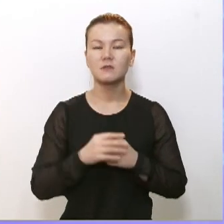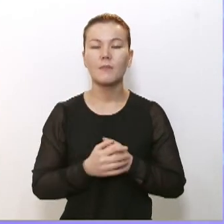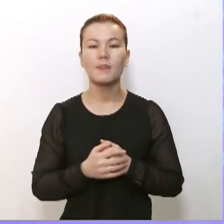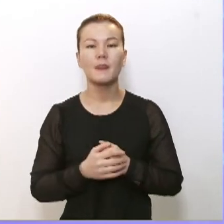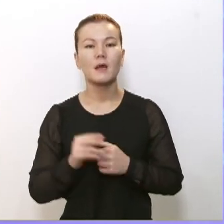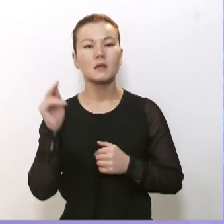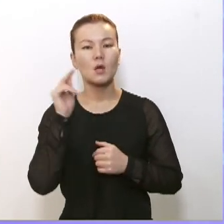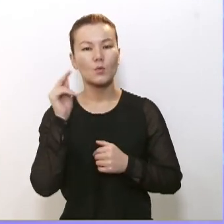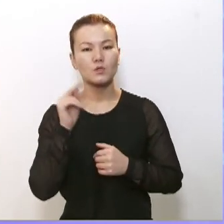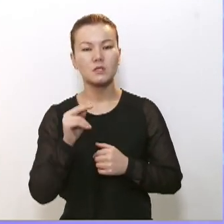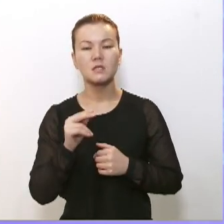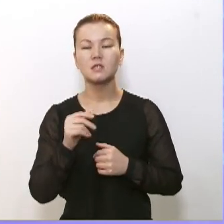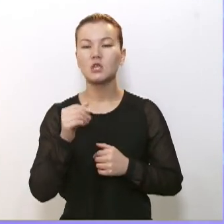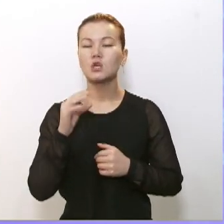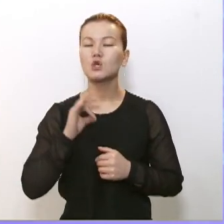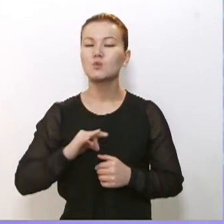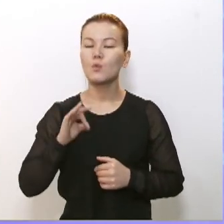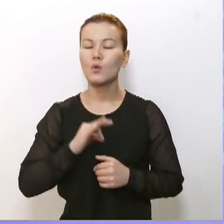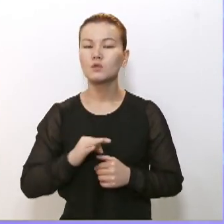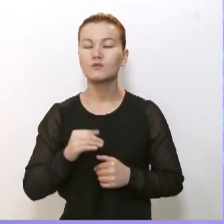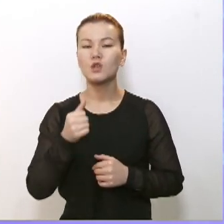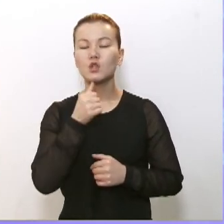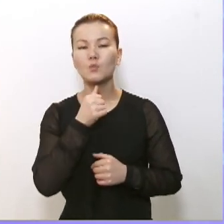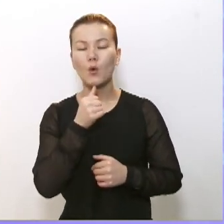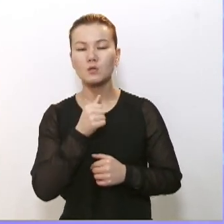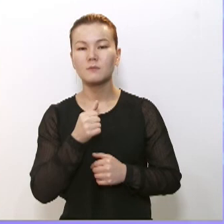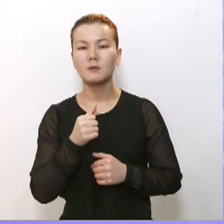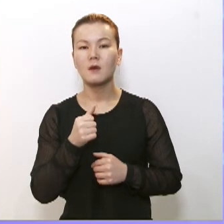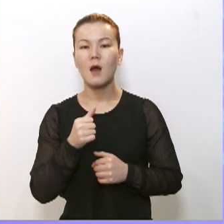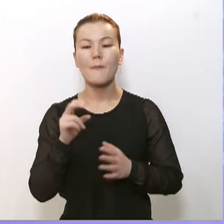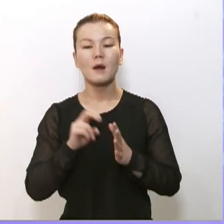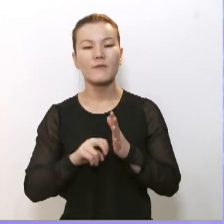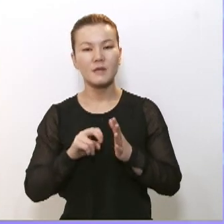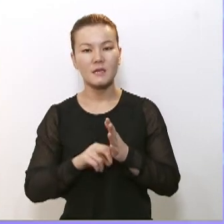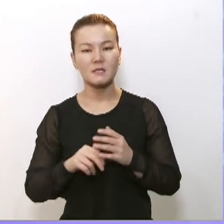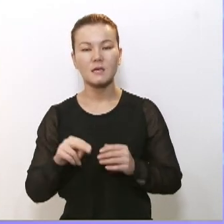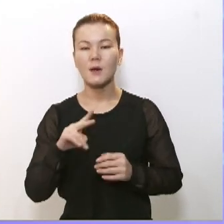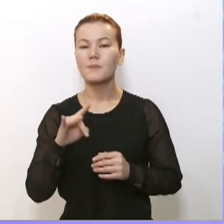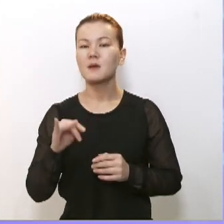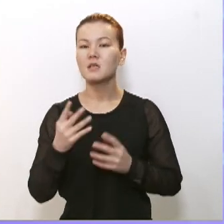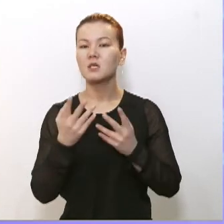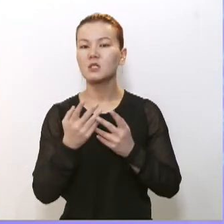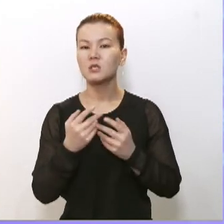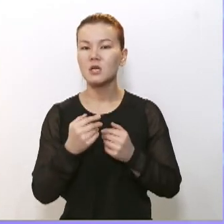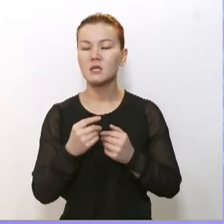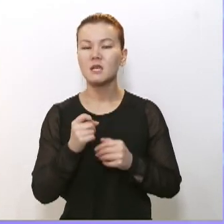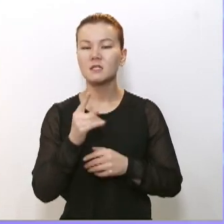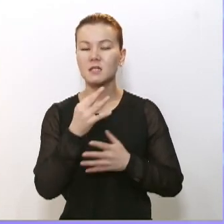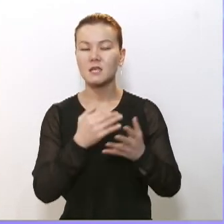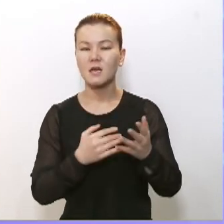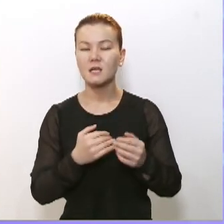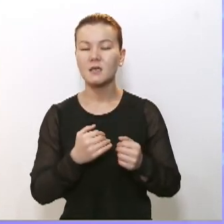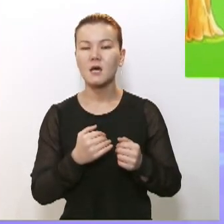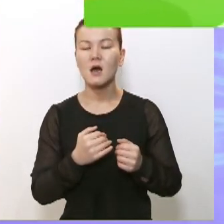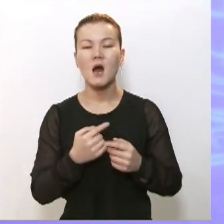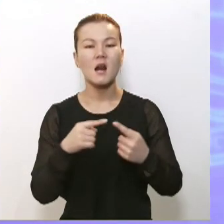научились применять способы проверки этого умножения при решении заданий разного вида